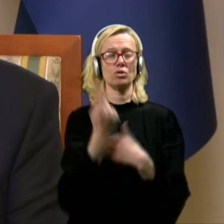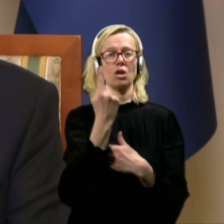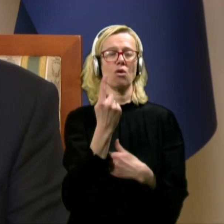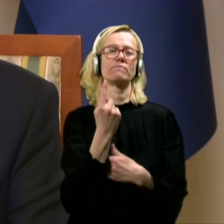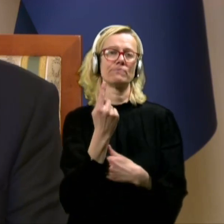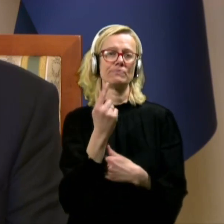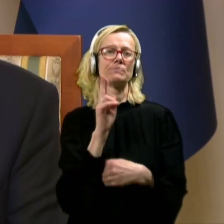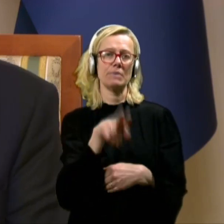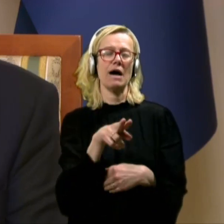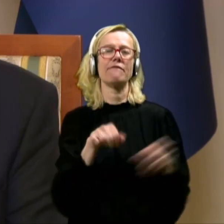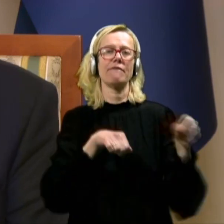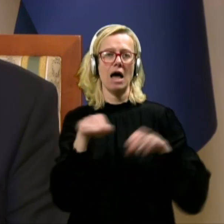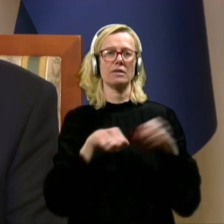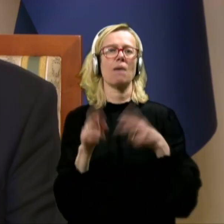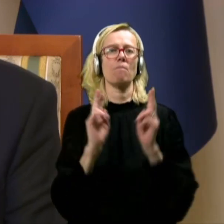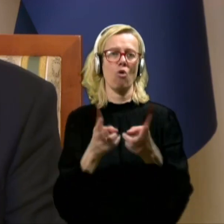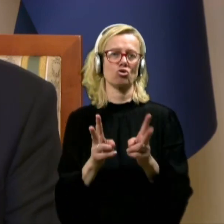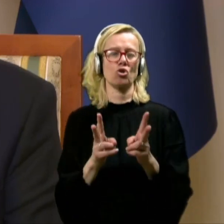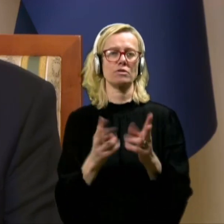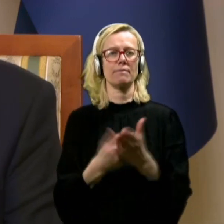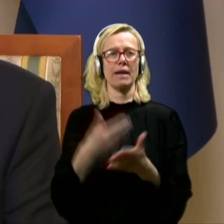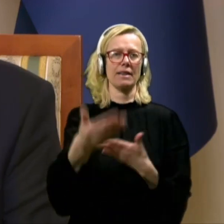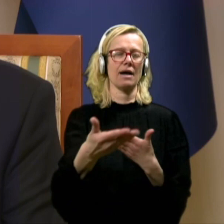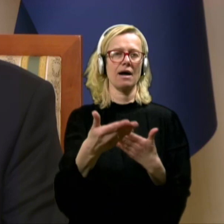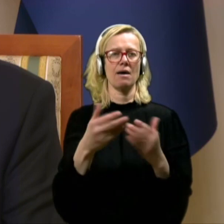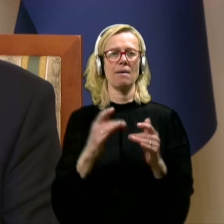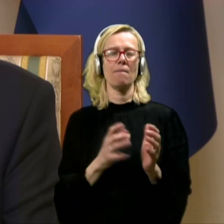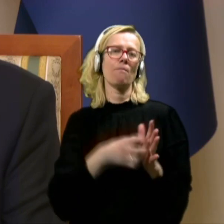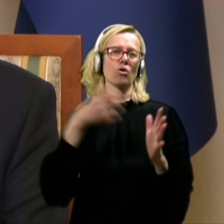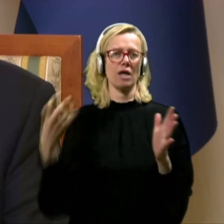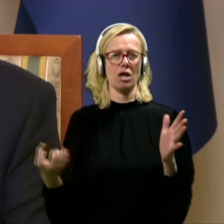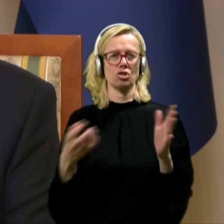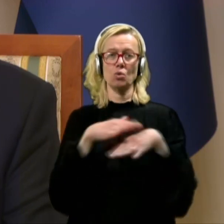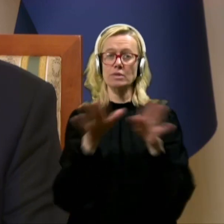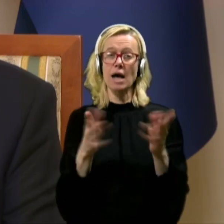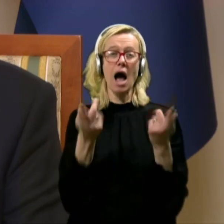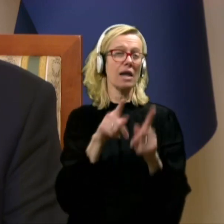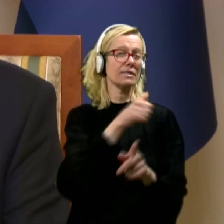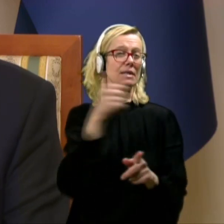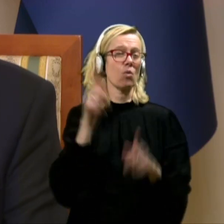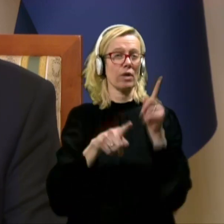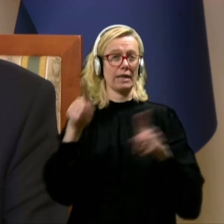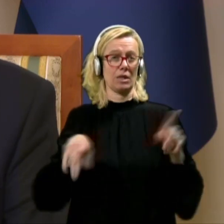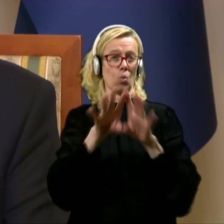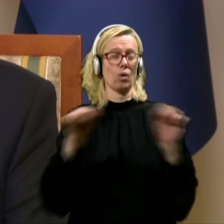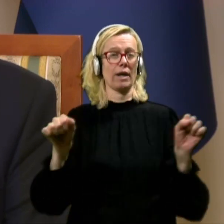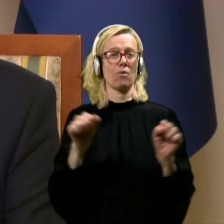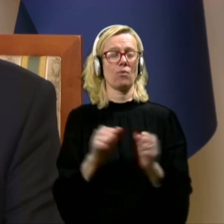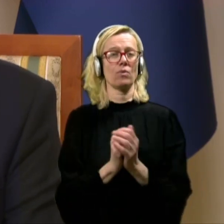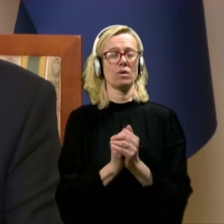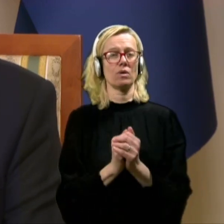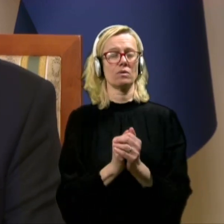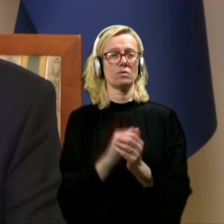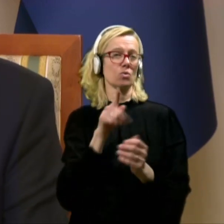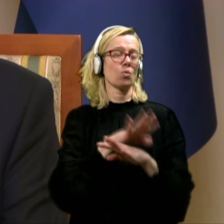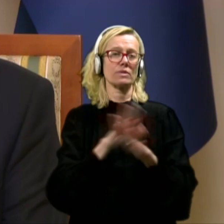seveda vlada možnost, da predlaga podaljšanje vseh ali samo nekaterih ukrepov. Toliko zaenkrat z